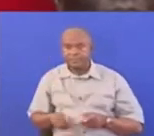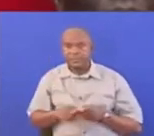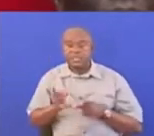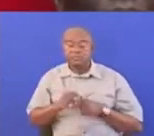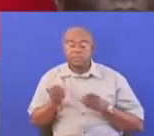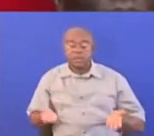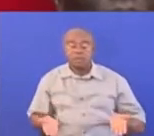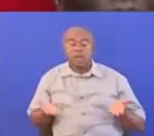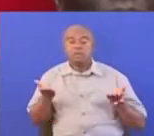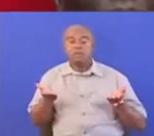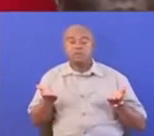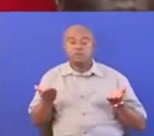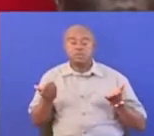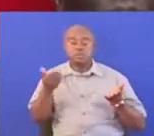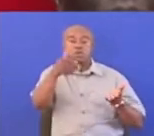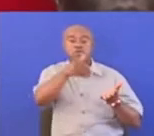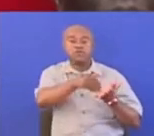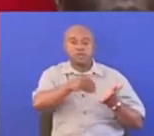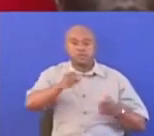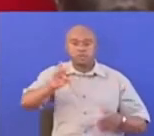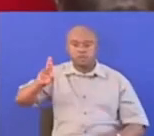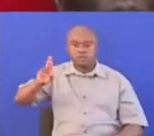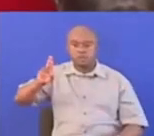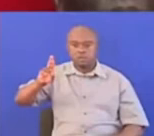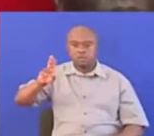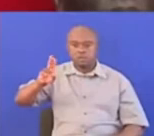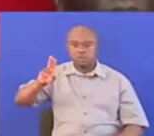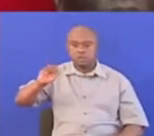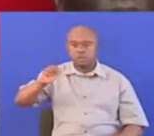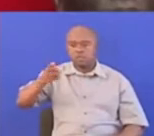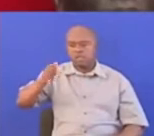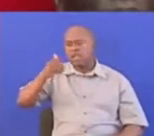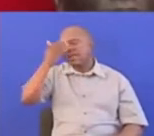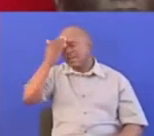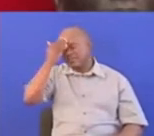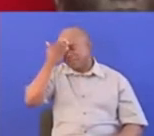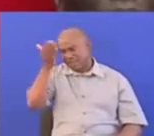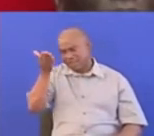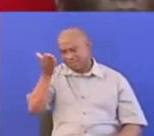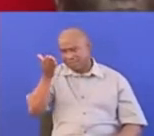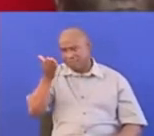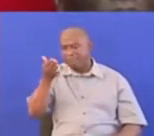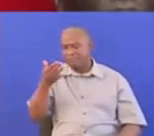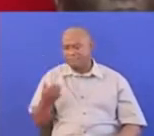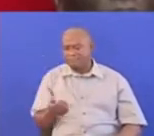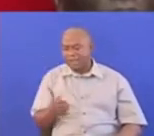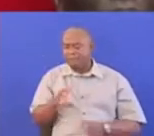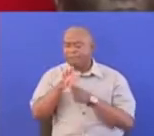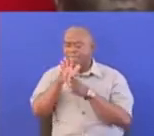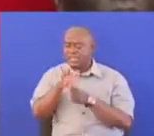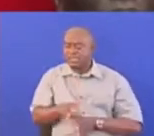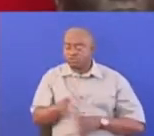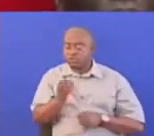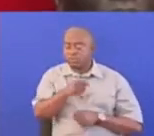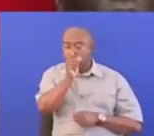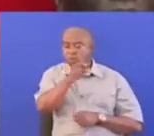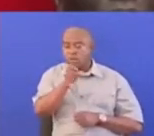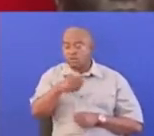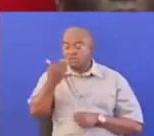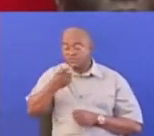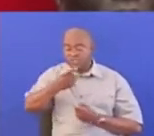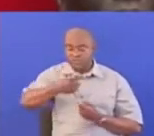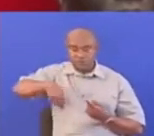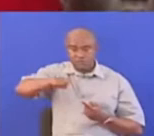pia ya kufika Ruaha. Nafahamu mateso yaliyokuwa nayapata wananchi wa vijiji vinavyozunguka